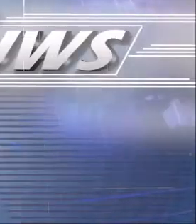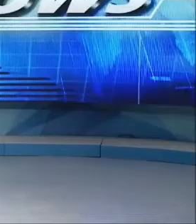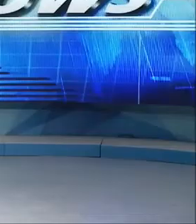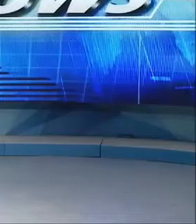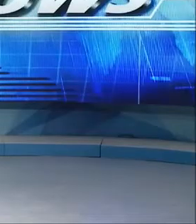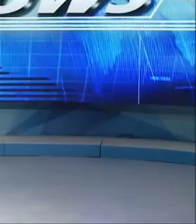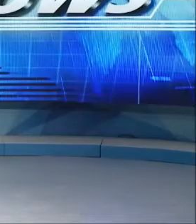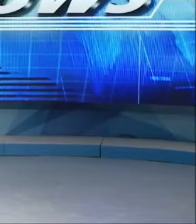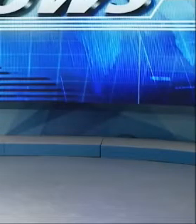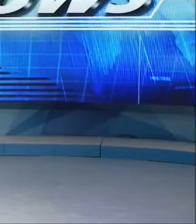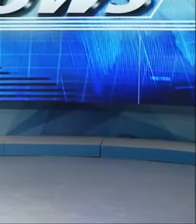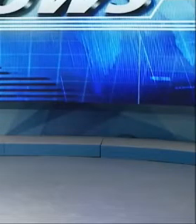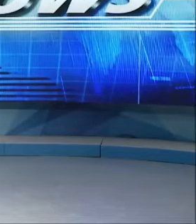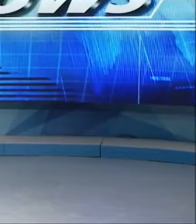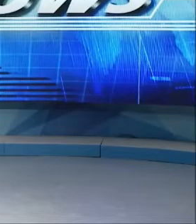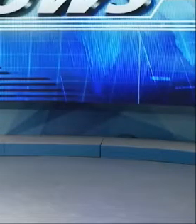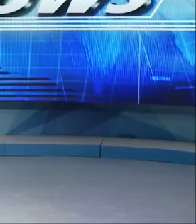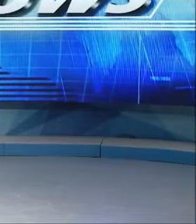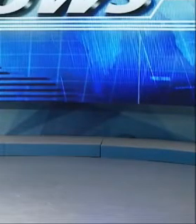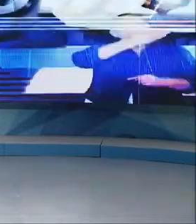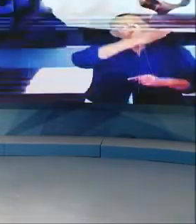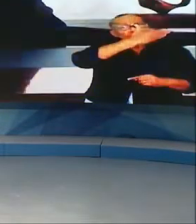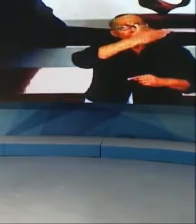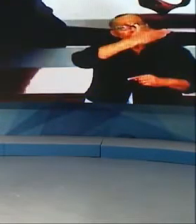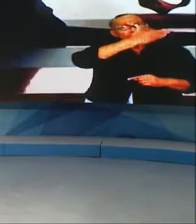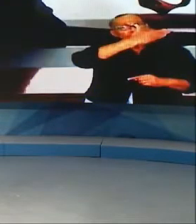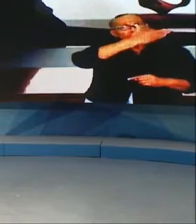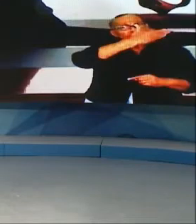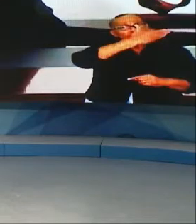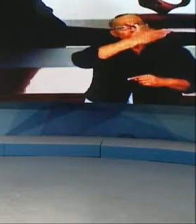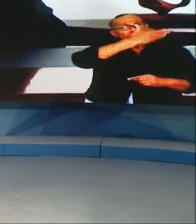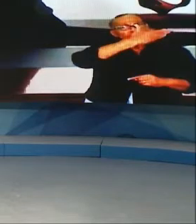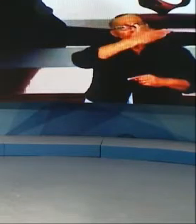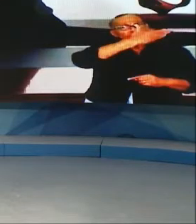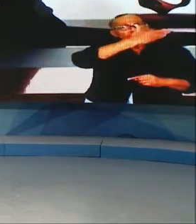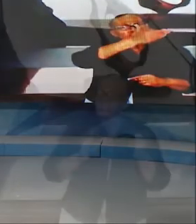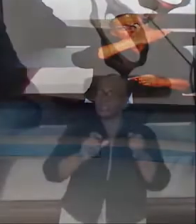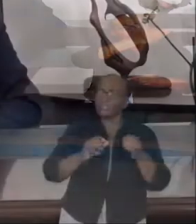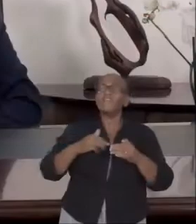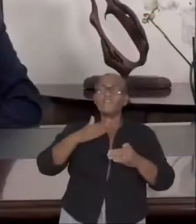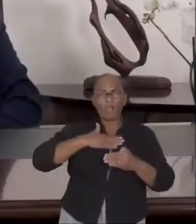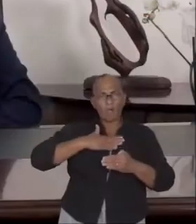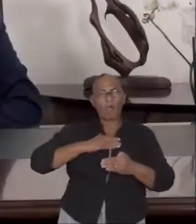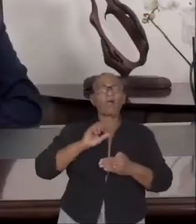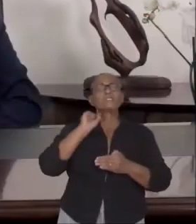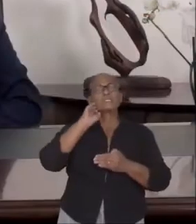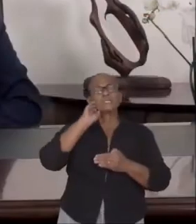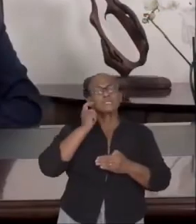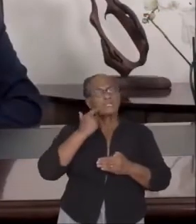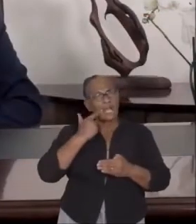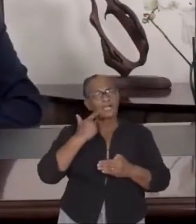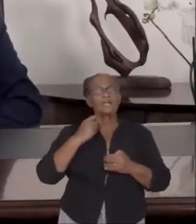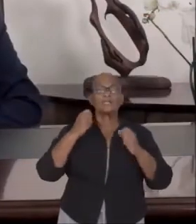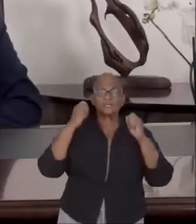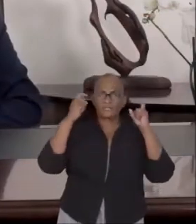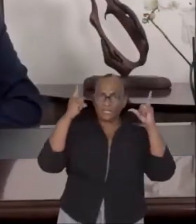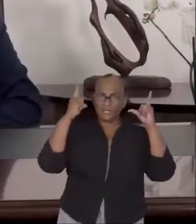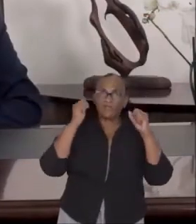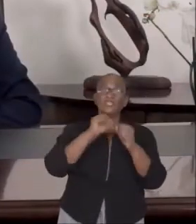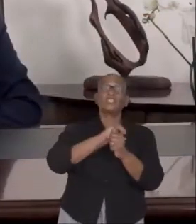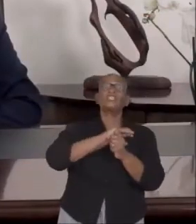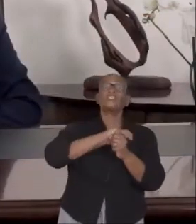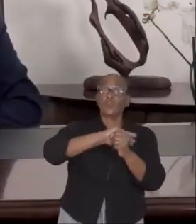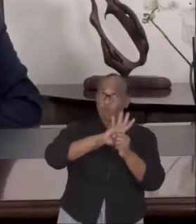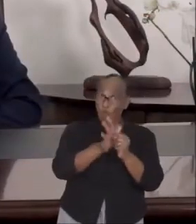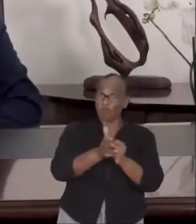De COVID-19 maatregelen zijn wederom. President Chandrika Persat Santokhi heeft zaterdagavond aangekondigd